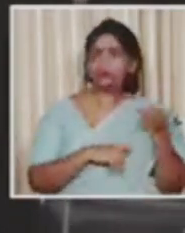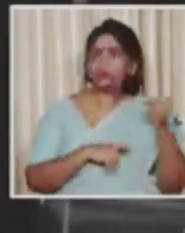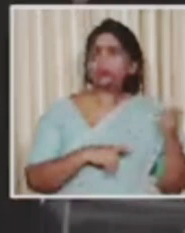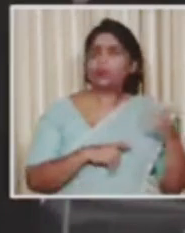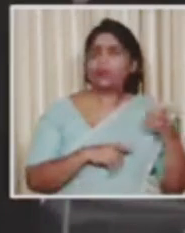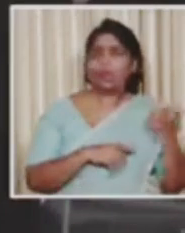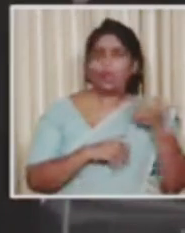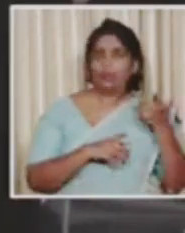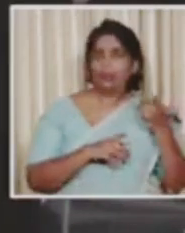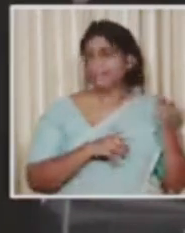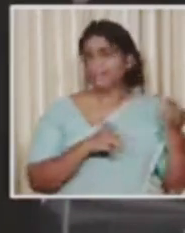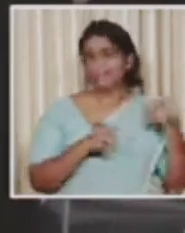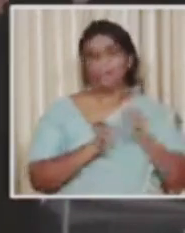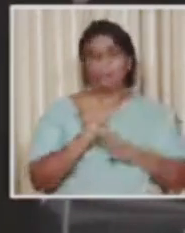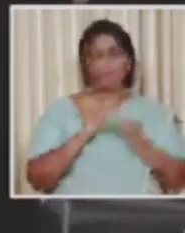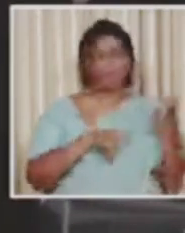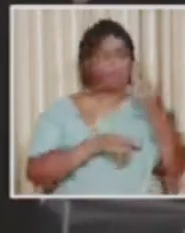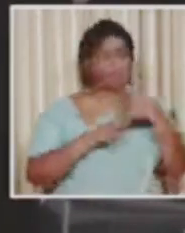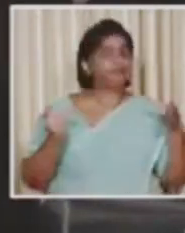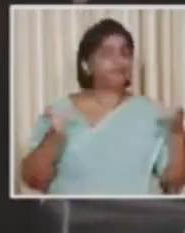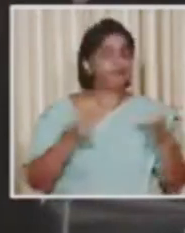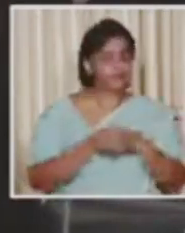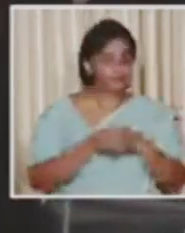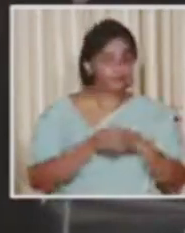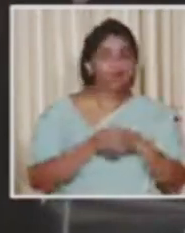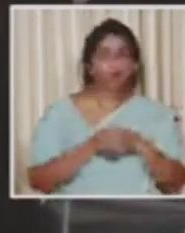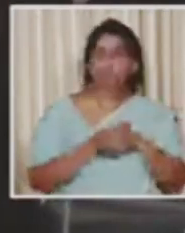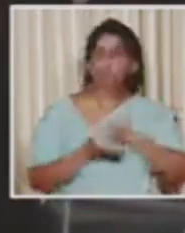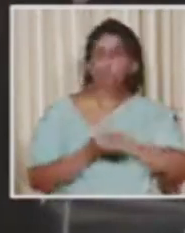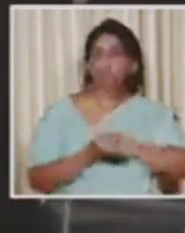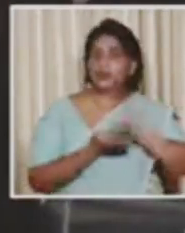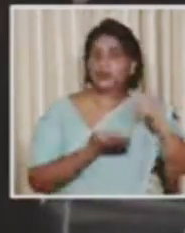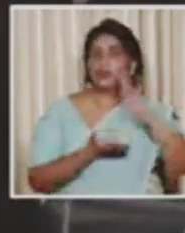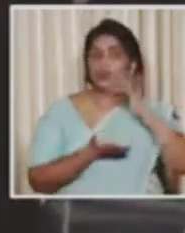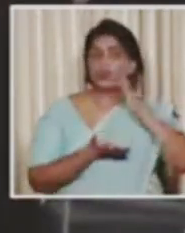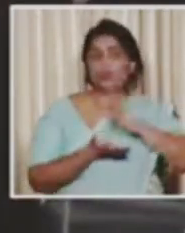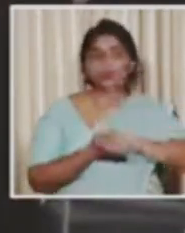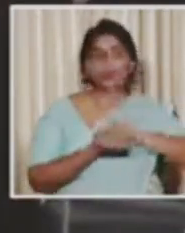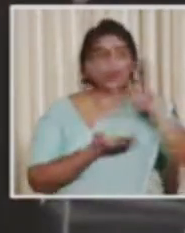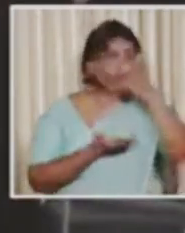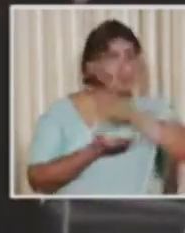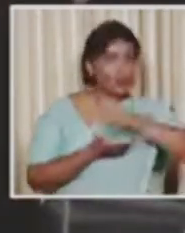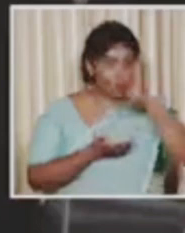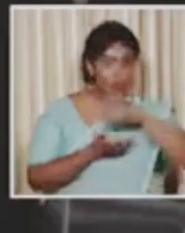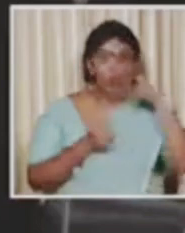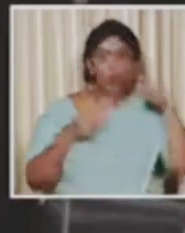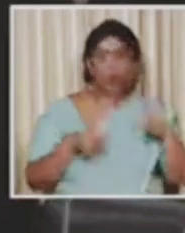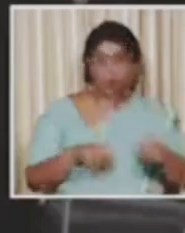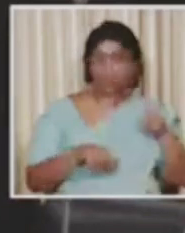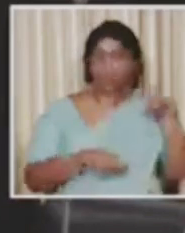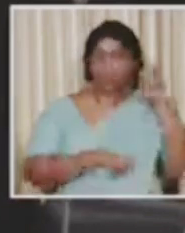ඉල්ලන මන්ත්‍රීතුමා කණ්ඩායම එකතු කරලා යවනවා විදේශගත කරනවා හොරට. අද වෙනකොට